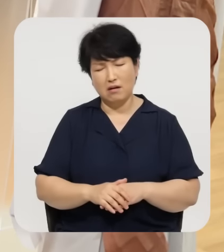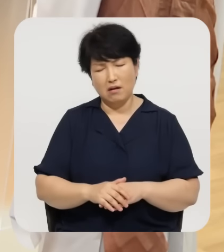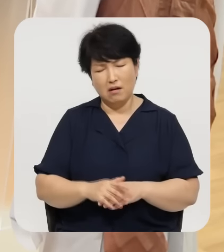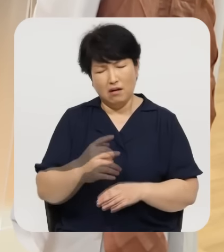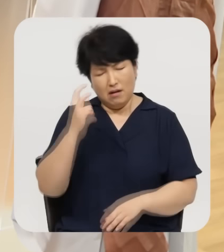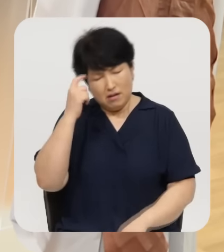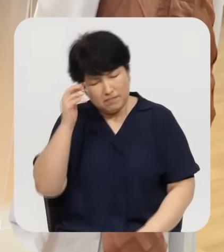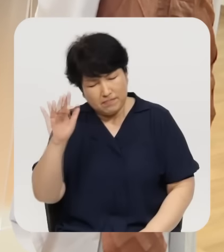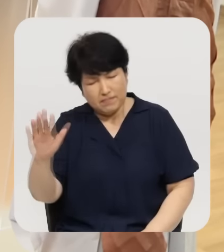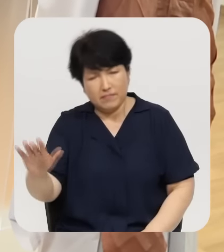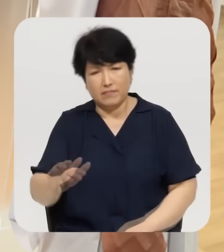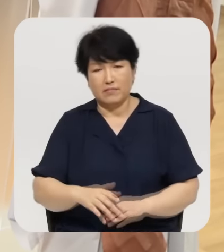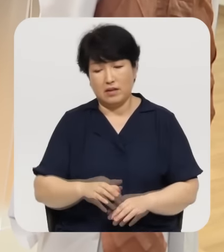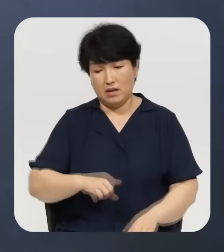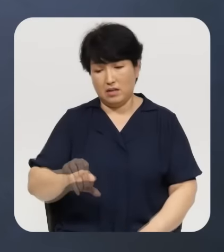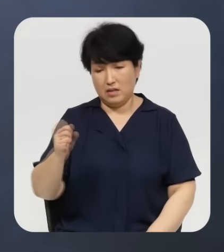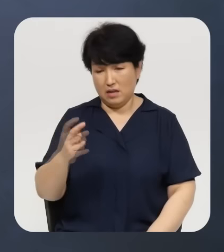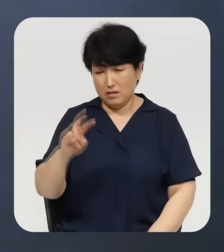있을까요?